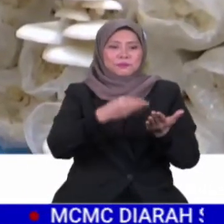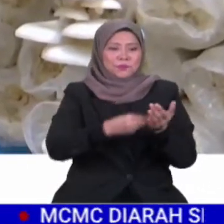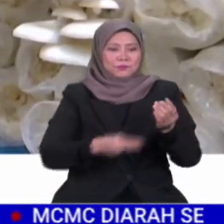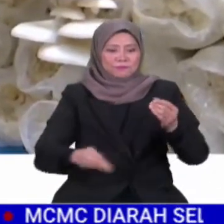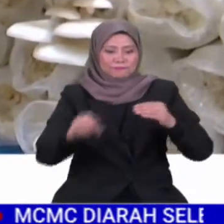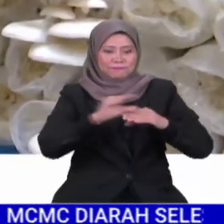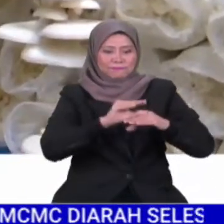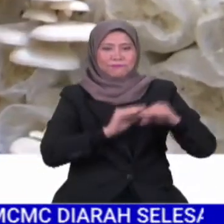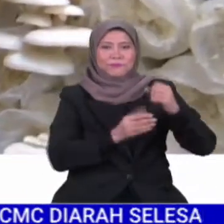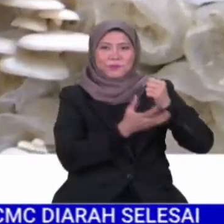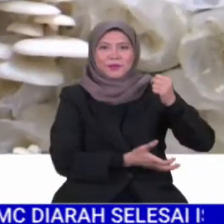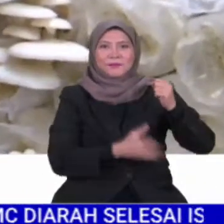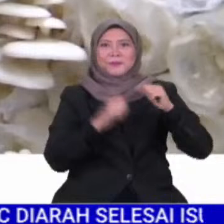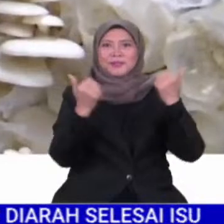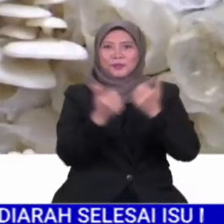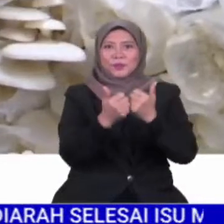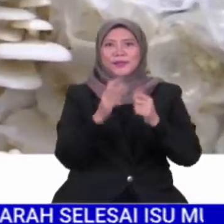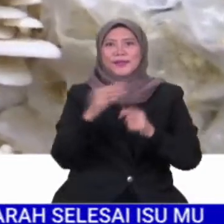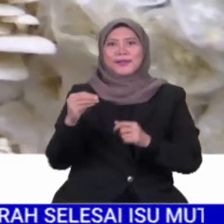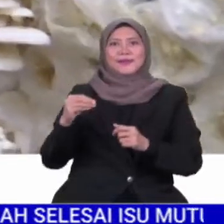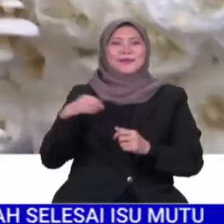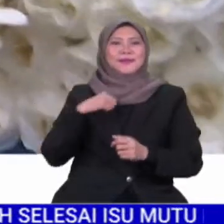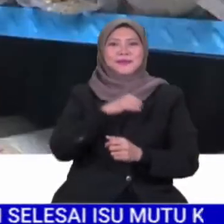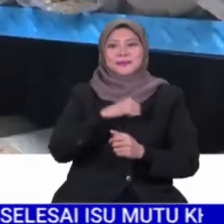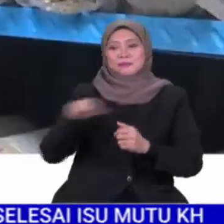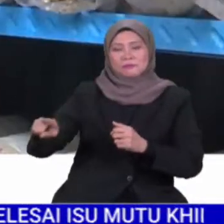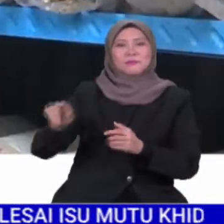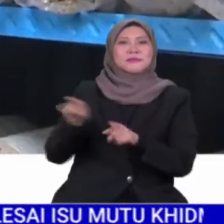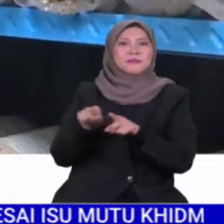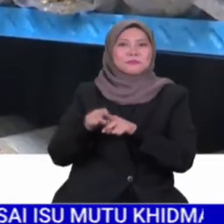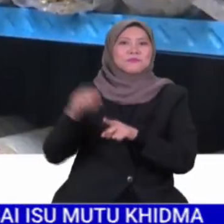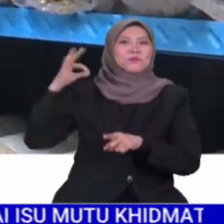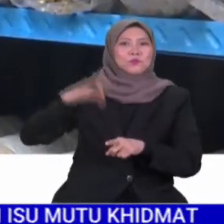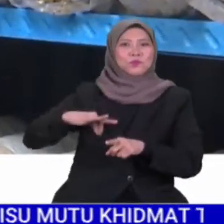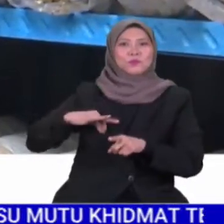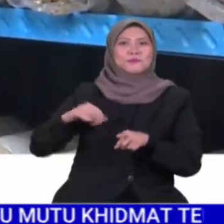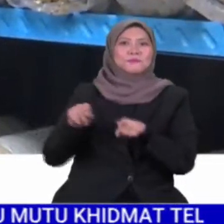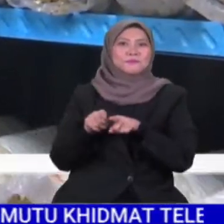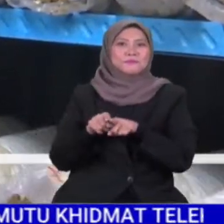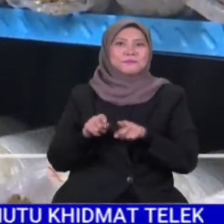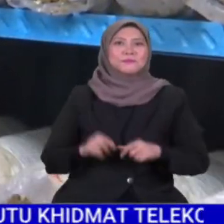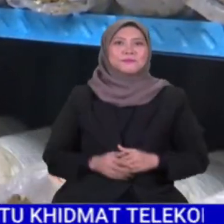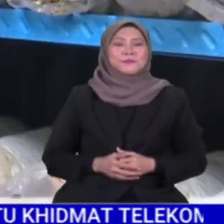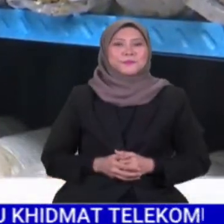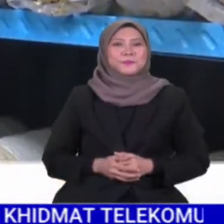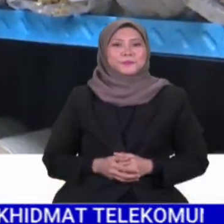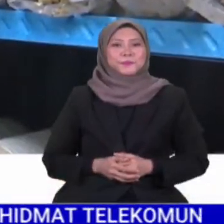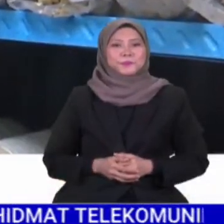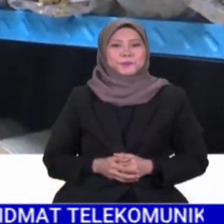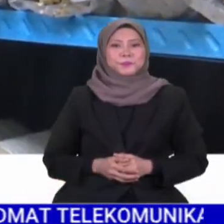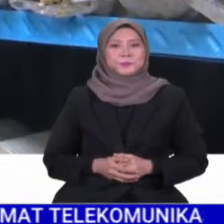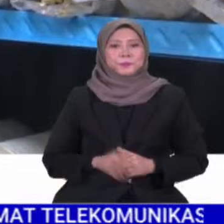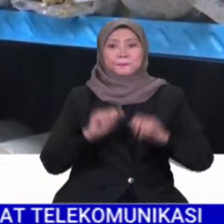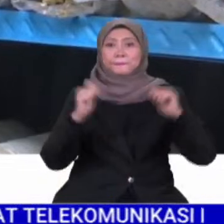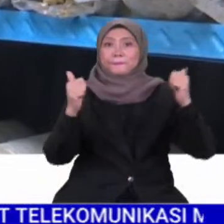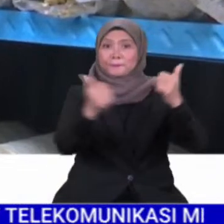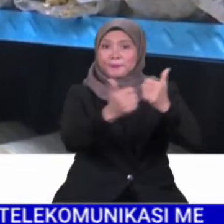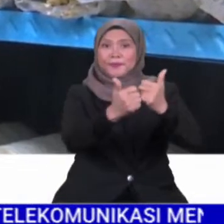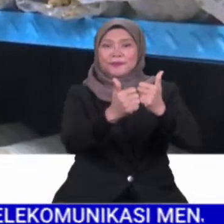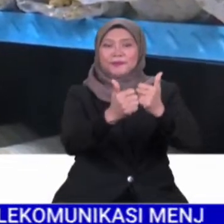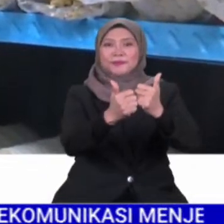tambahan kepada persatuan, malah ahli-ahlinya. Oh, dari manfaatnya, selain daripada persatuan tu